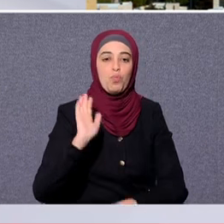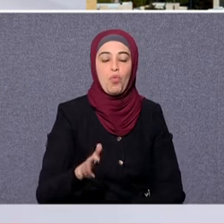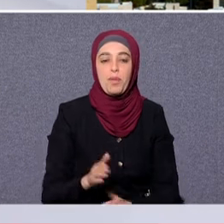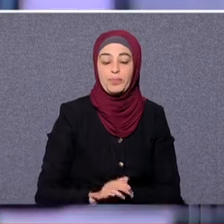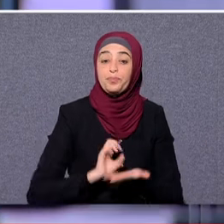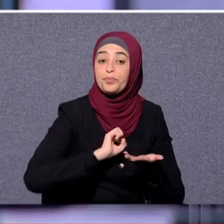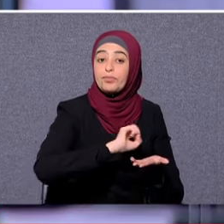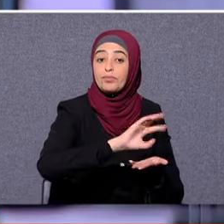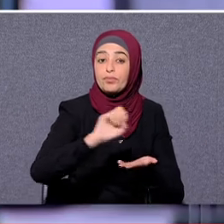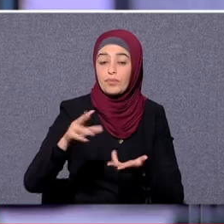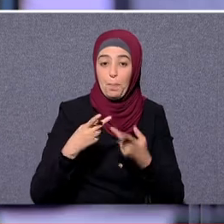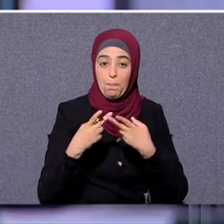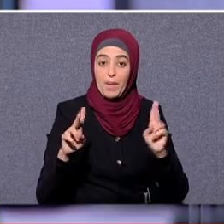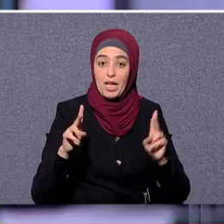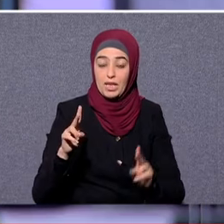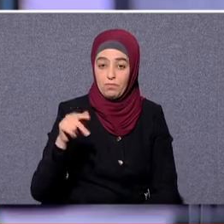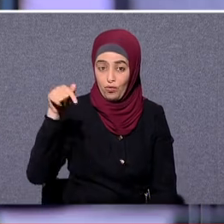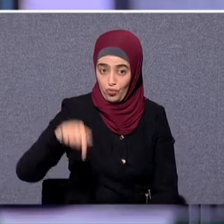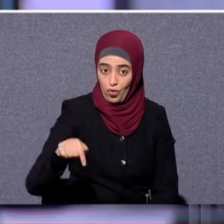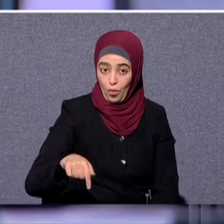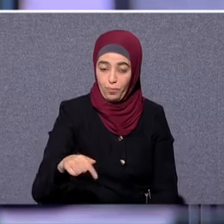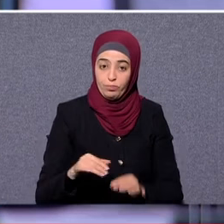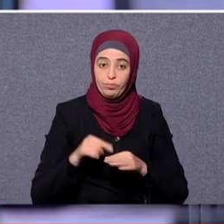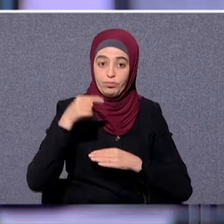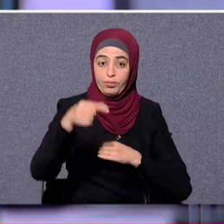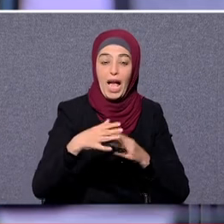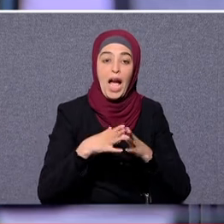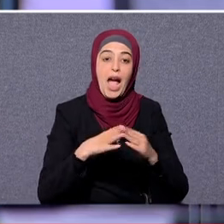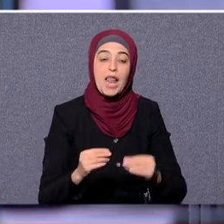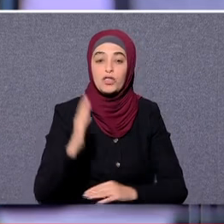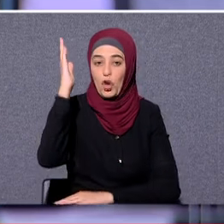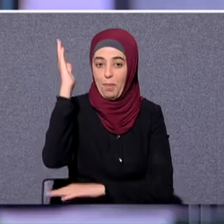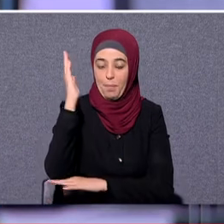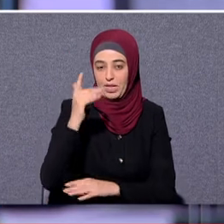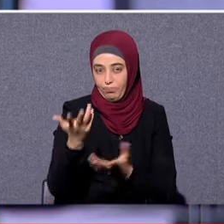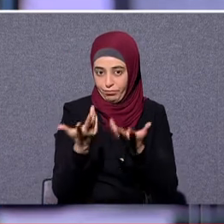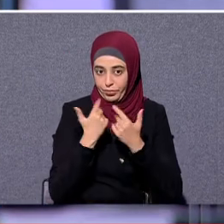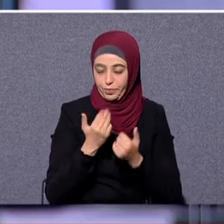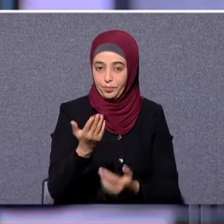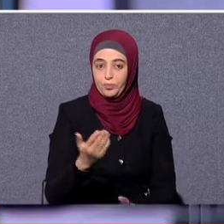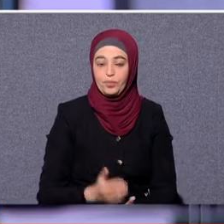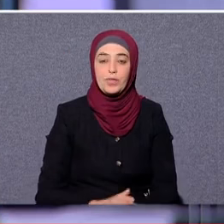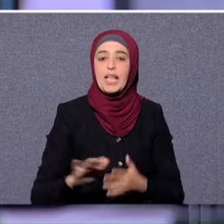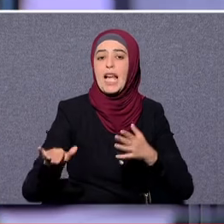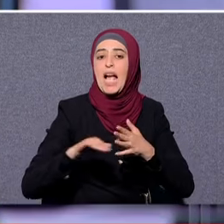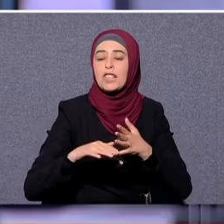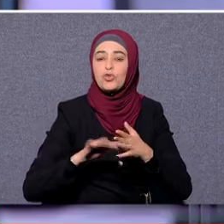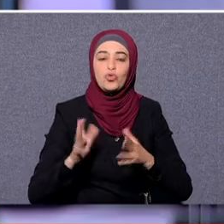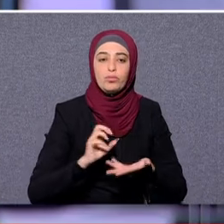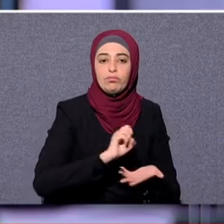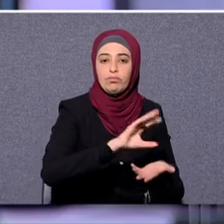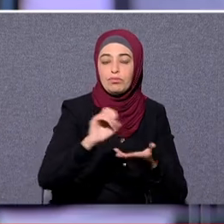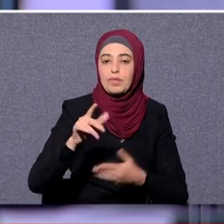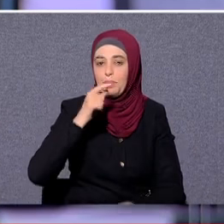سوف يبدأ اعتبارا من اليوم وسوف ينتهي يوم الخميس كما ذكرت، على أي أساس تم توزيع